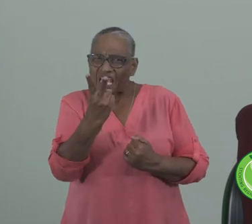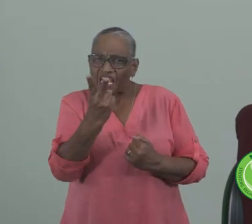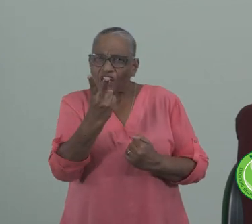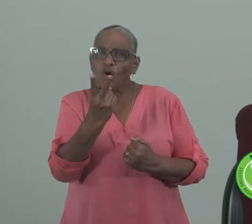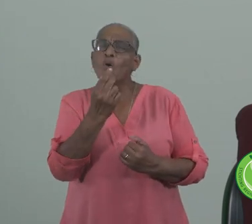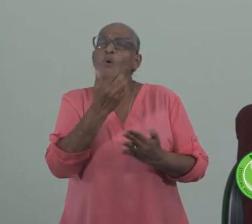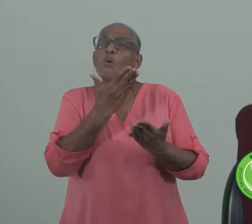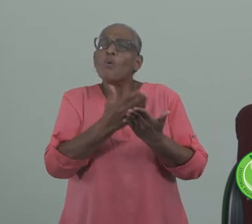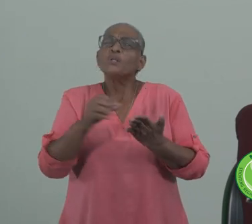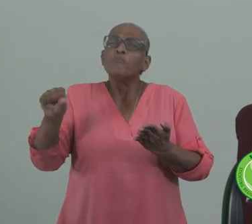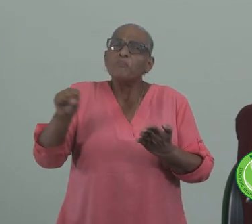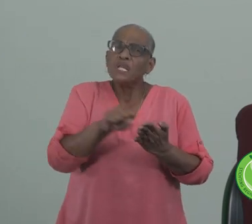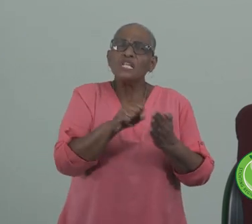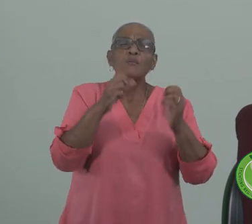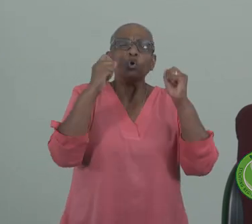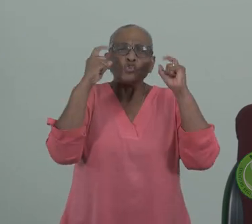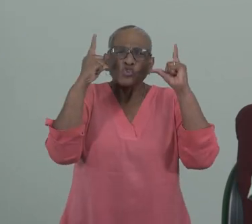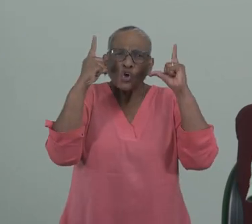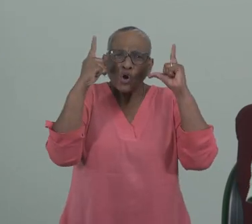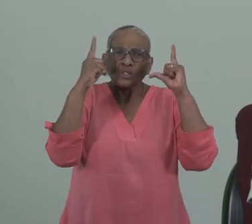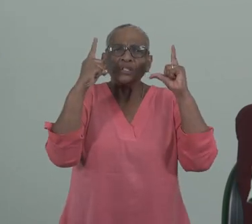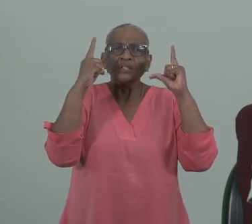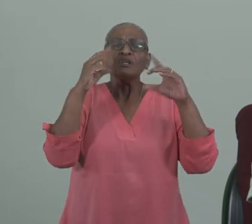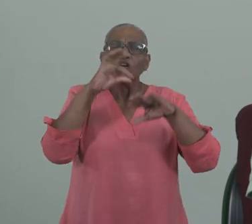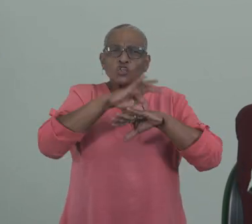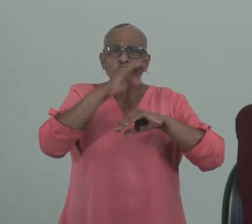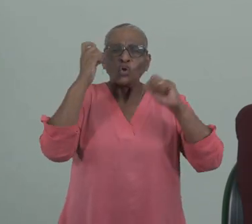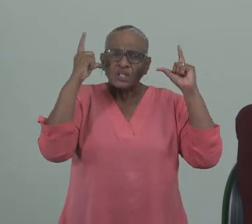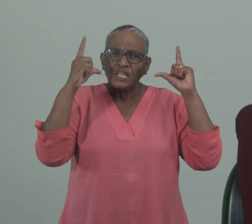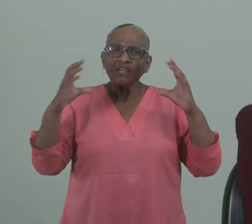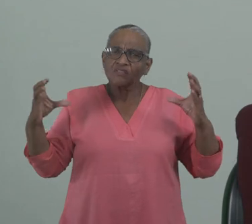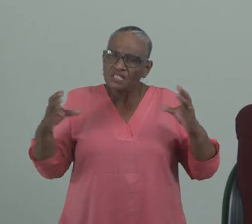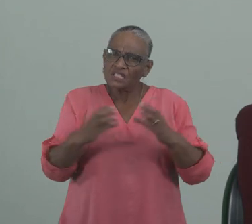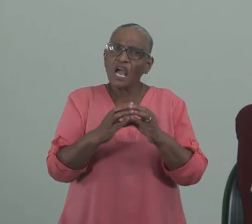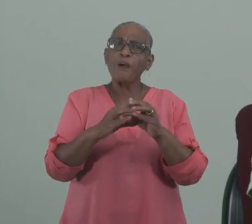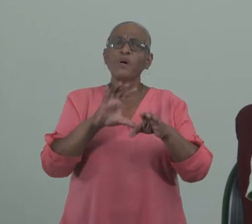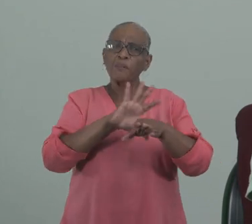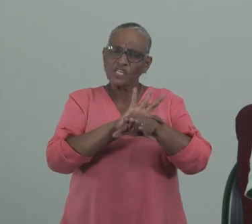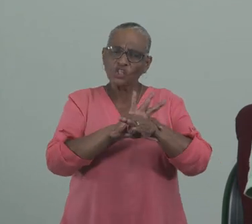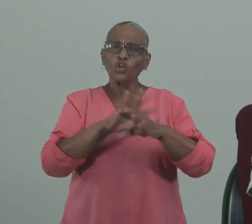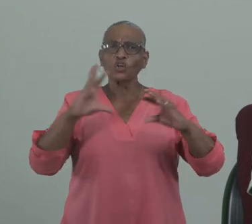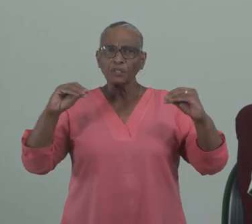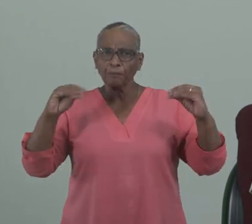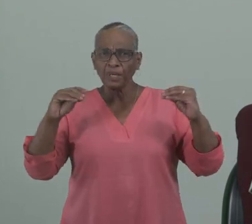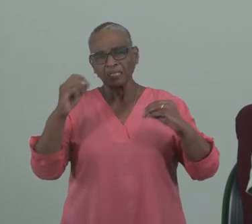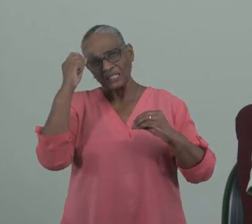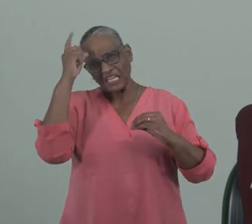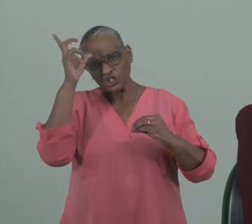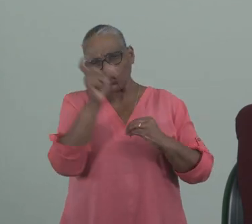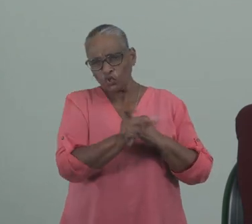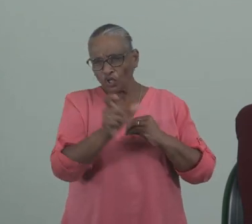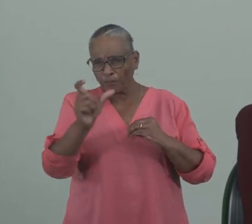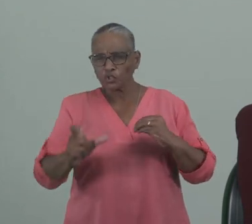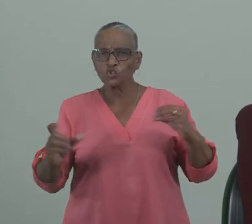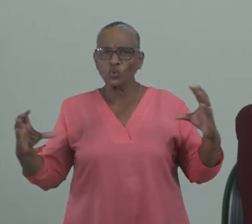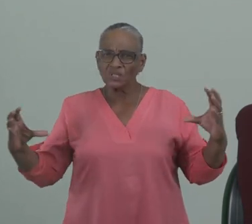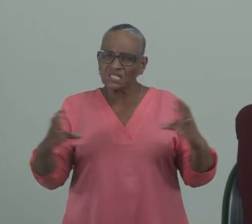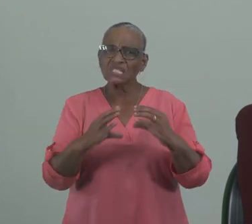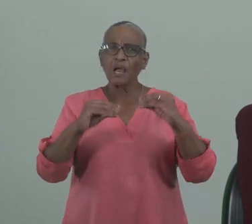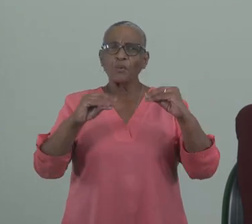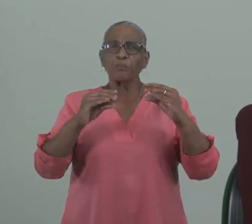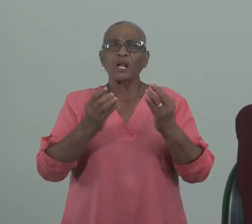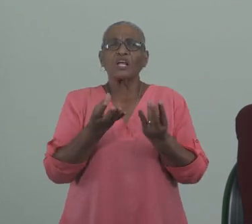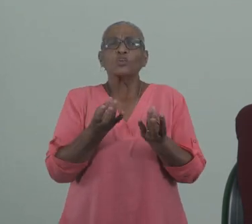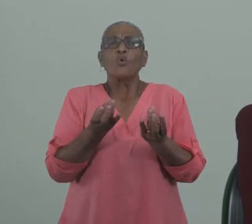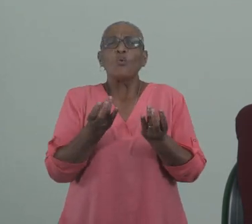kijkers dit goed meenemen. Gezond leven moet geen straf zijn. Je kan het samen met je dokter, samen met de deskundige